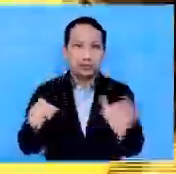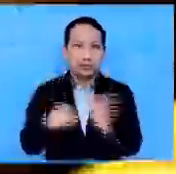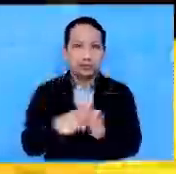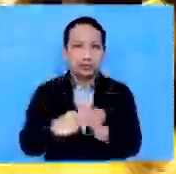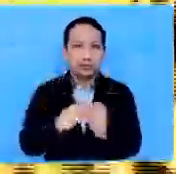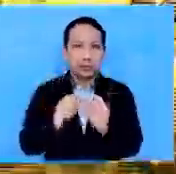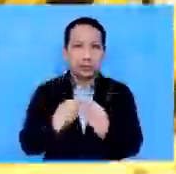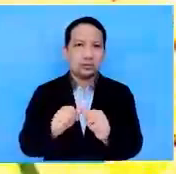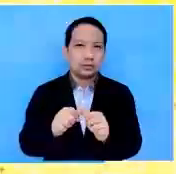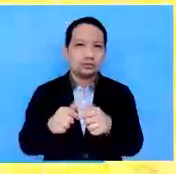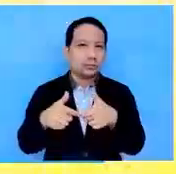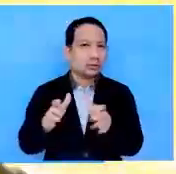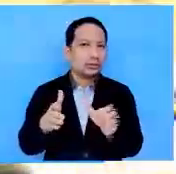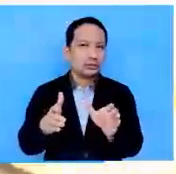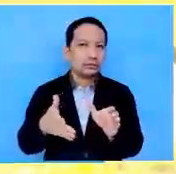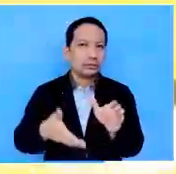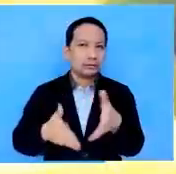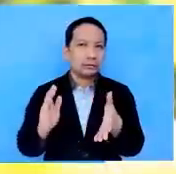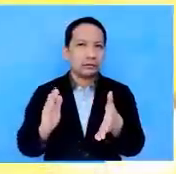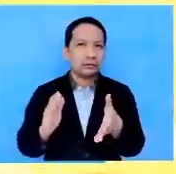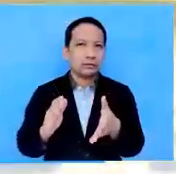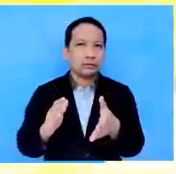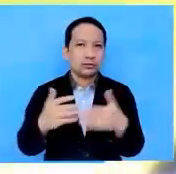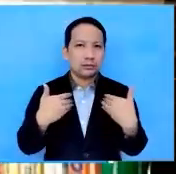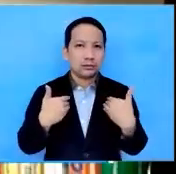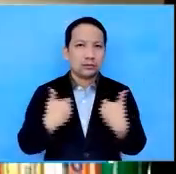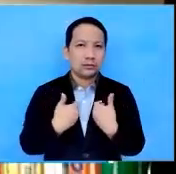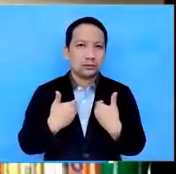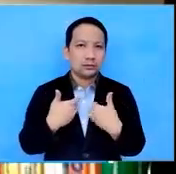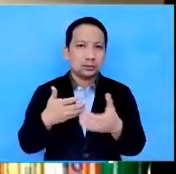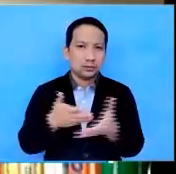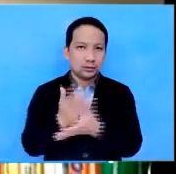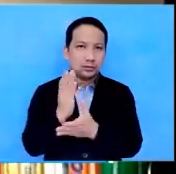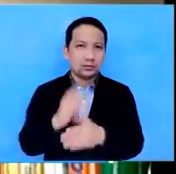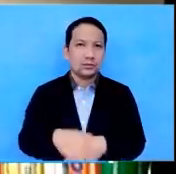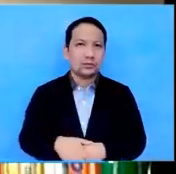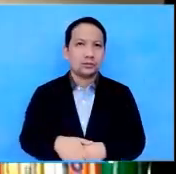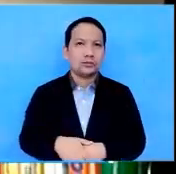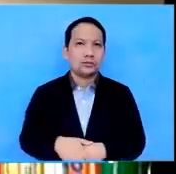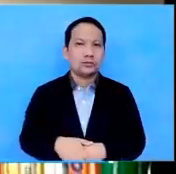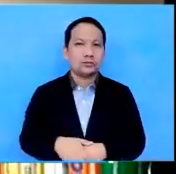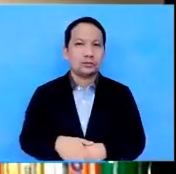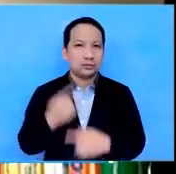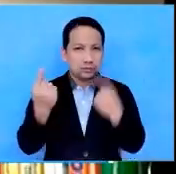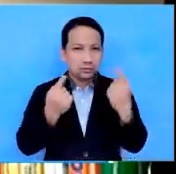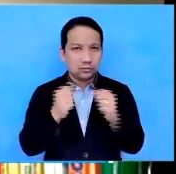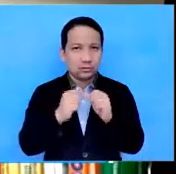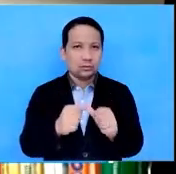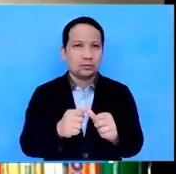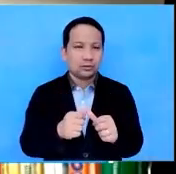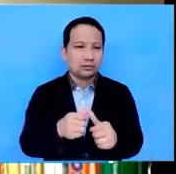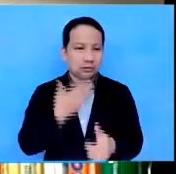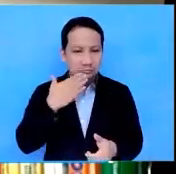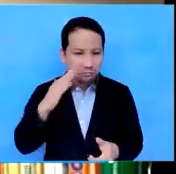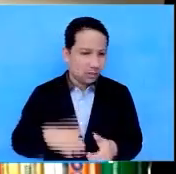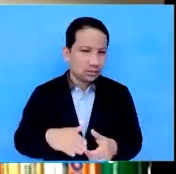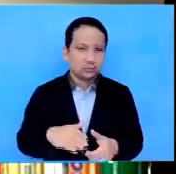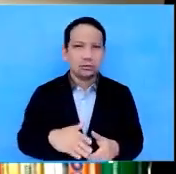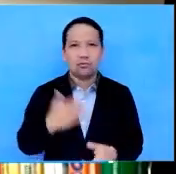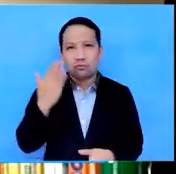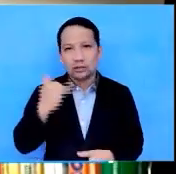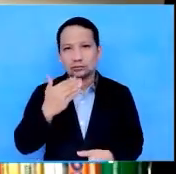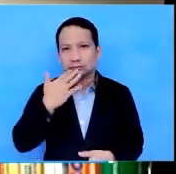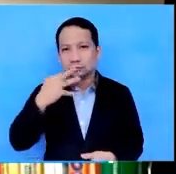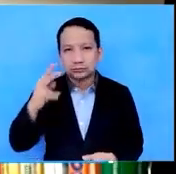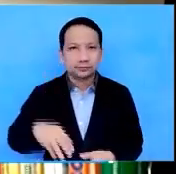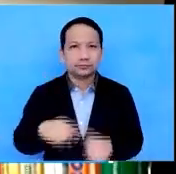at kinukundina ng mga animal rights advocate because it is considered as cruel Bakit po ito cruel